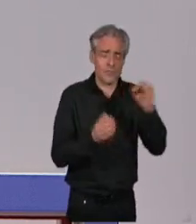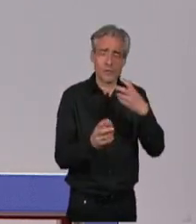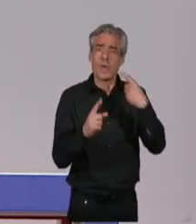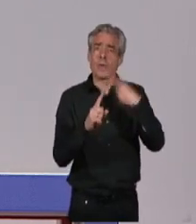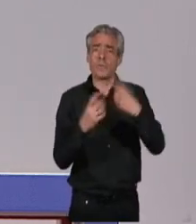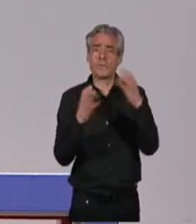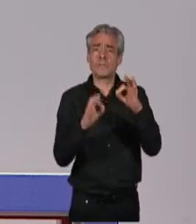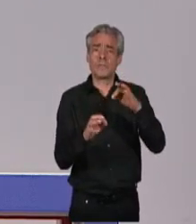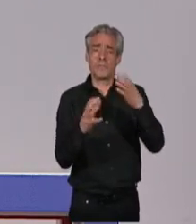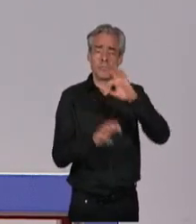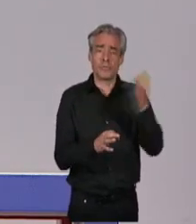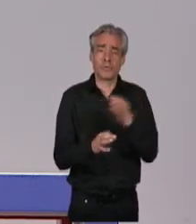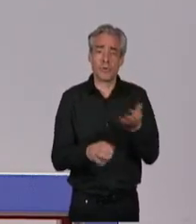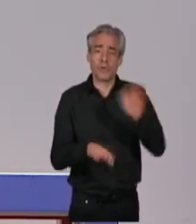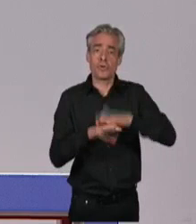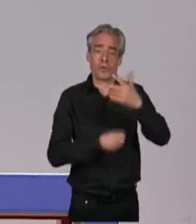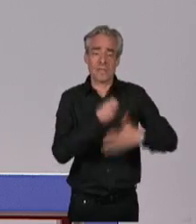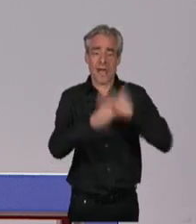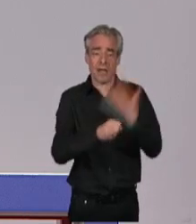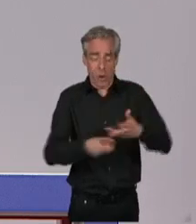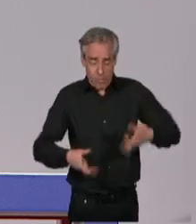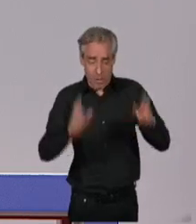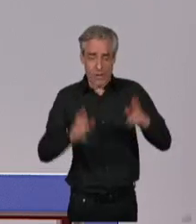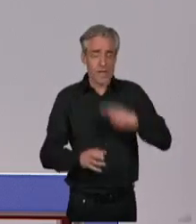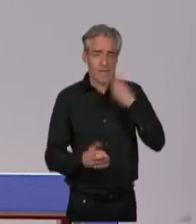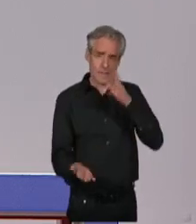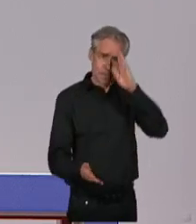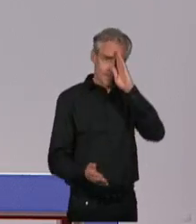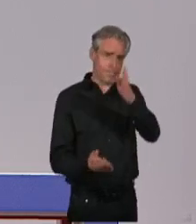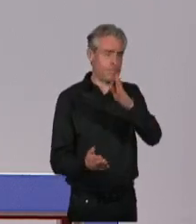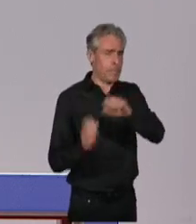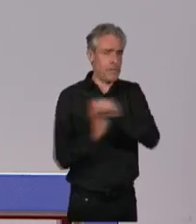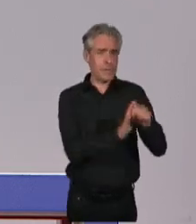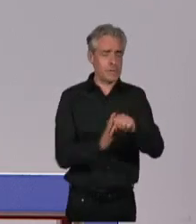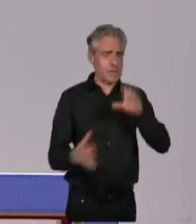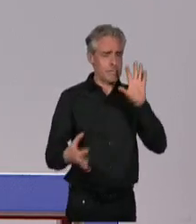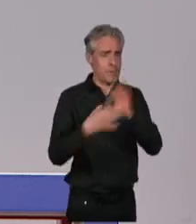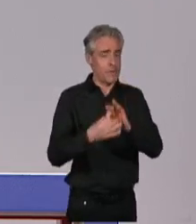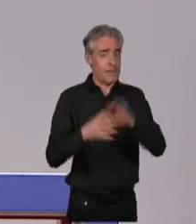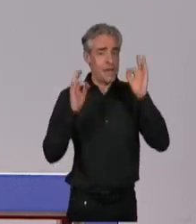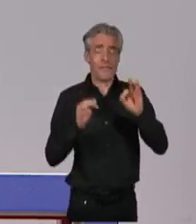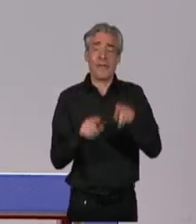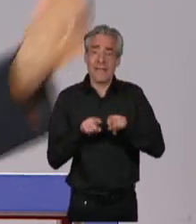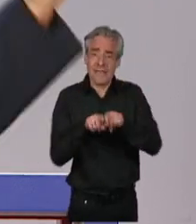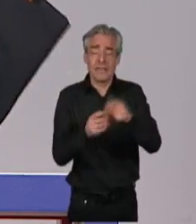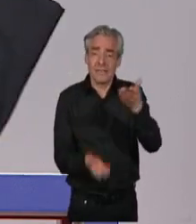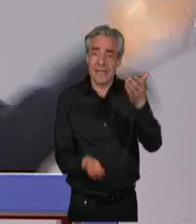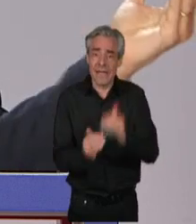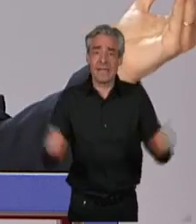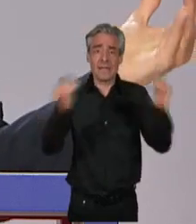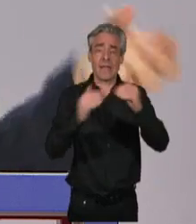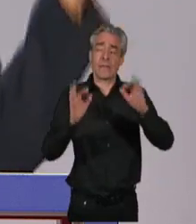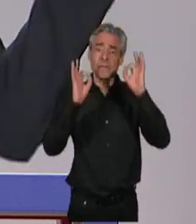de 10% sur le quinquennat. Rien ne me détournera de cet objectif. C'est une question de justice, c'est une question